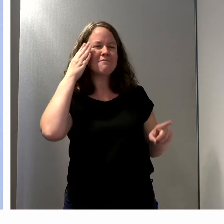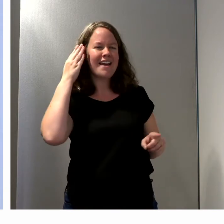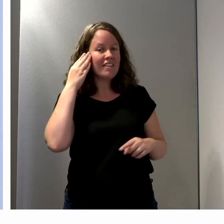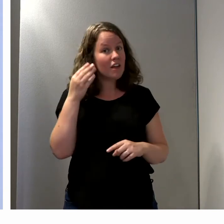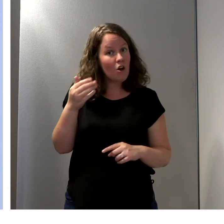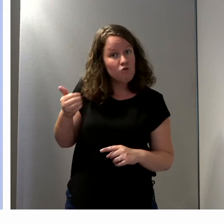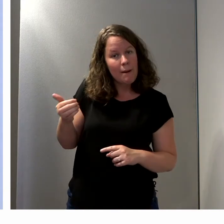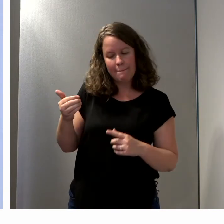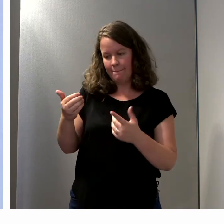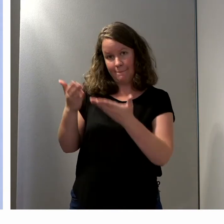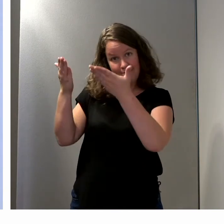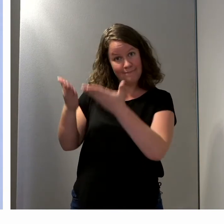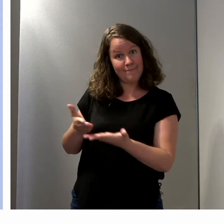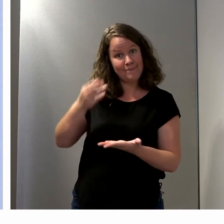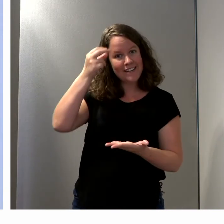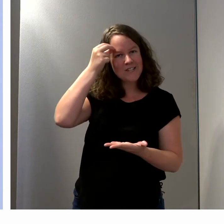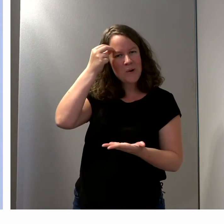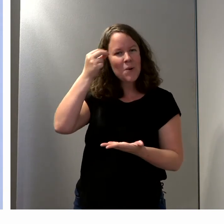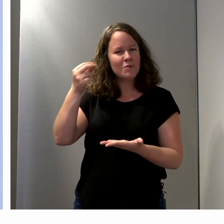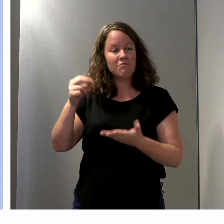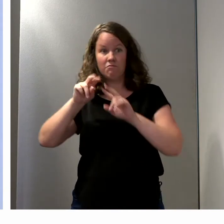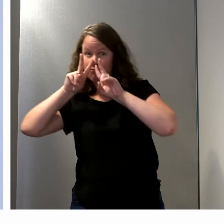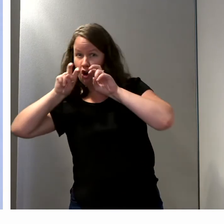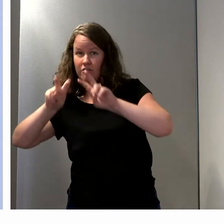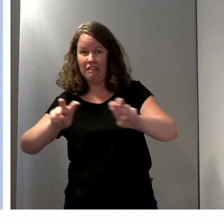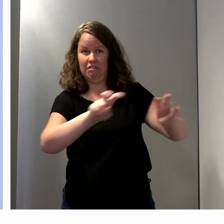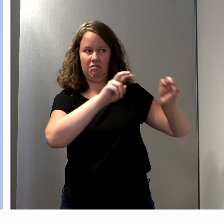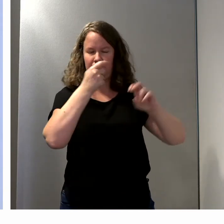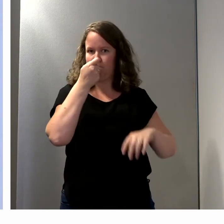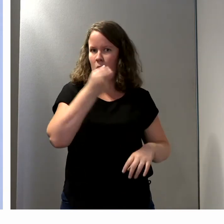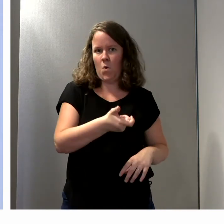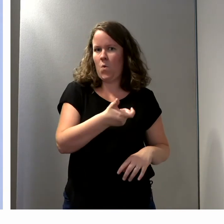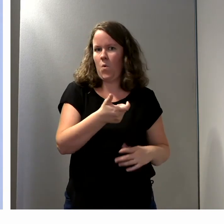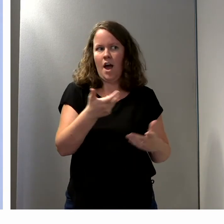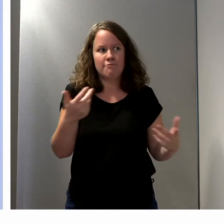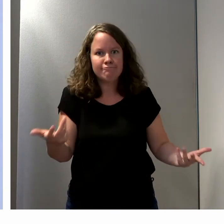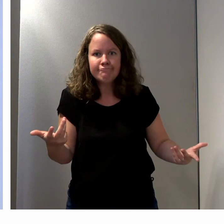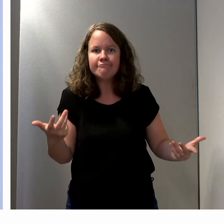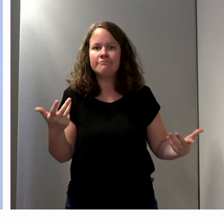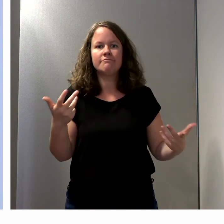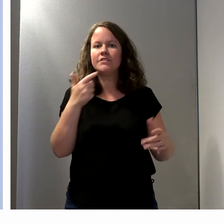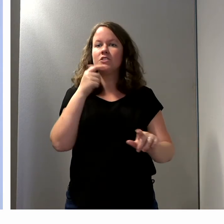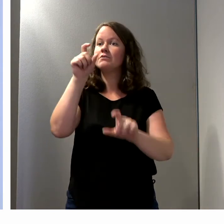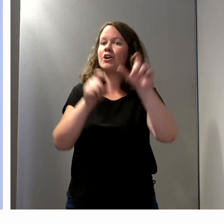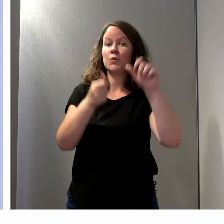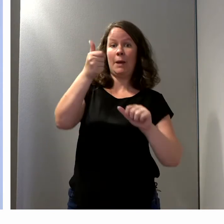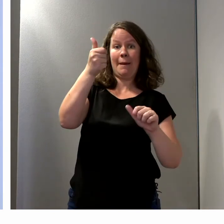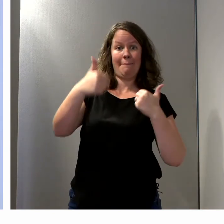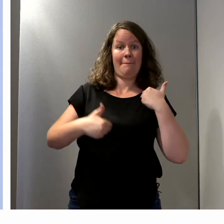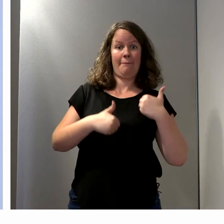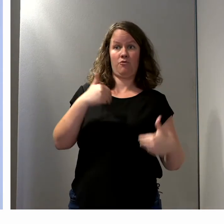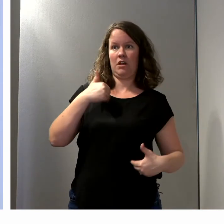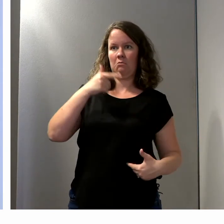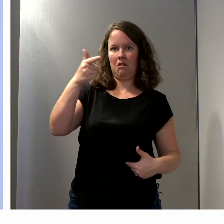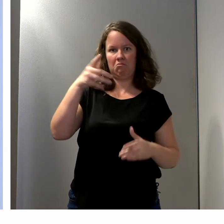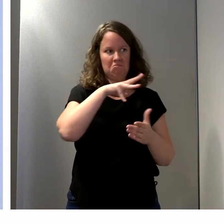vous recevez notamment ce peu d'enquêtes en réalité auxquelles les usagers peuvent participer